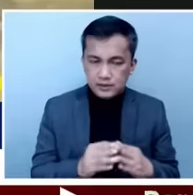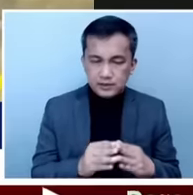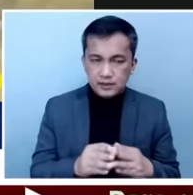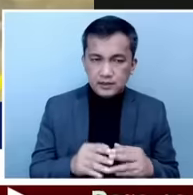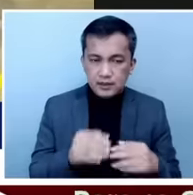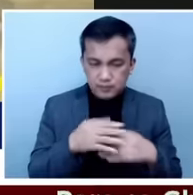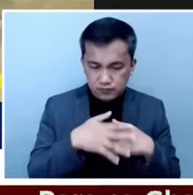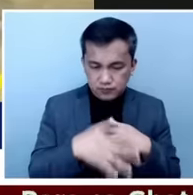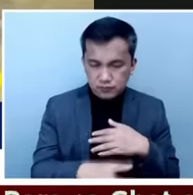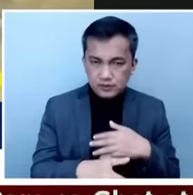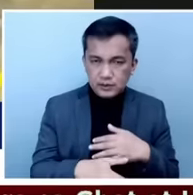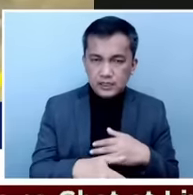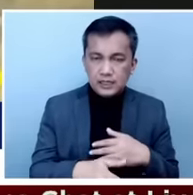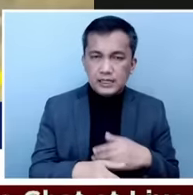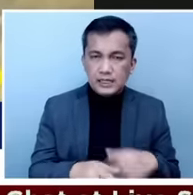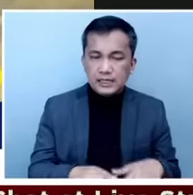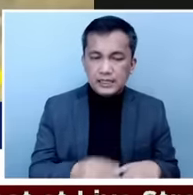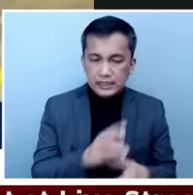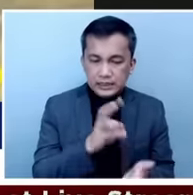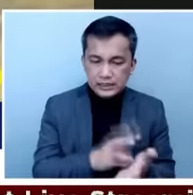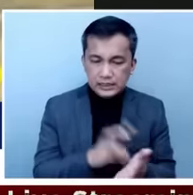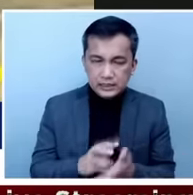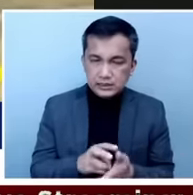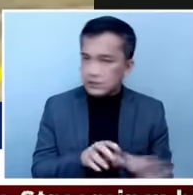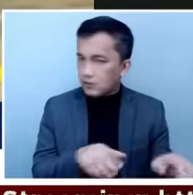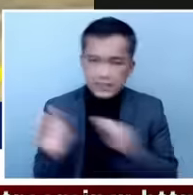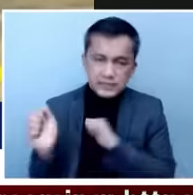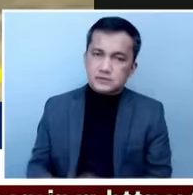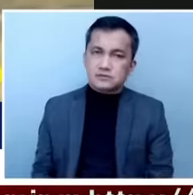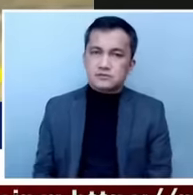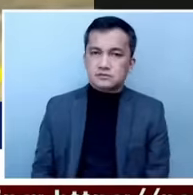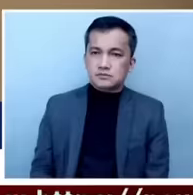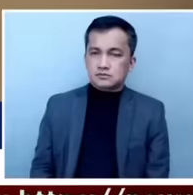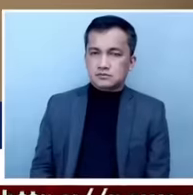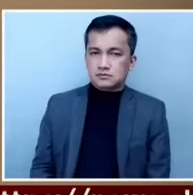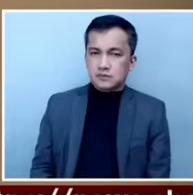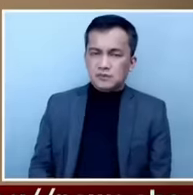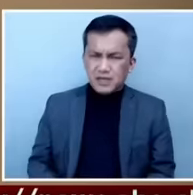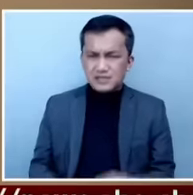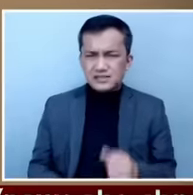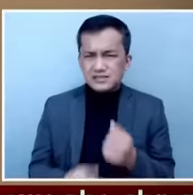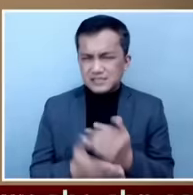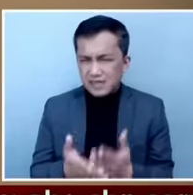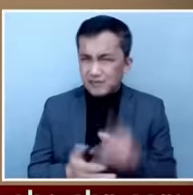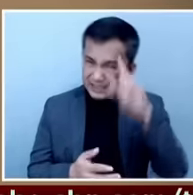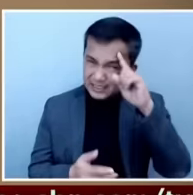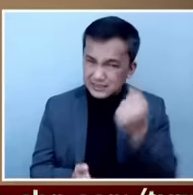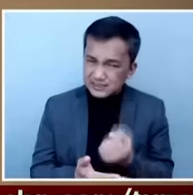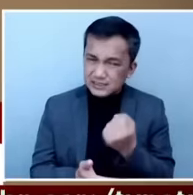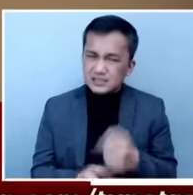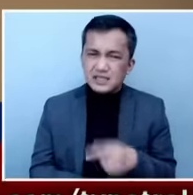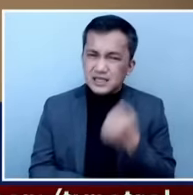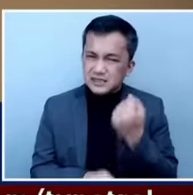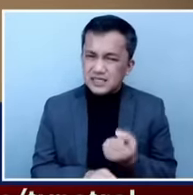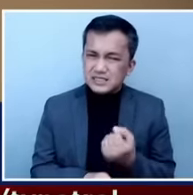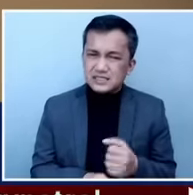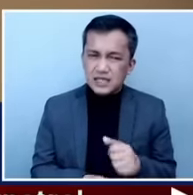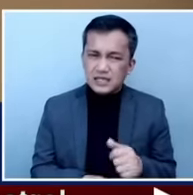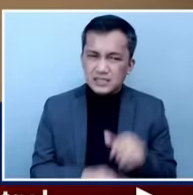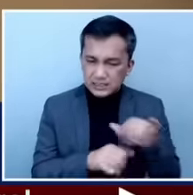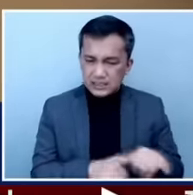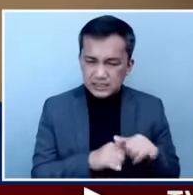at flash flood prone areas na lumikas na. Pero may ilan talaga na nagmatigas at nanatili sa kanilang mga